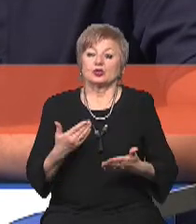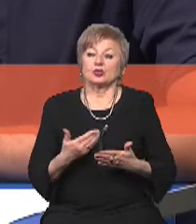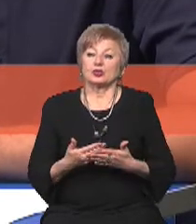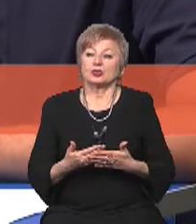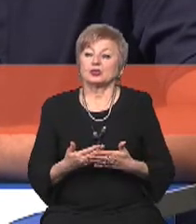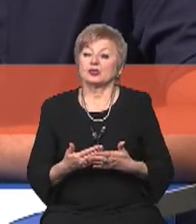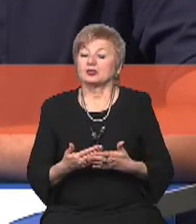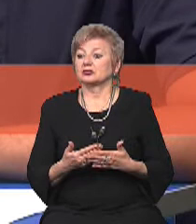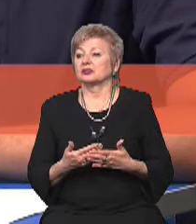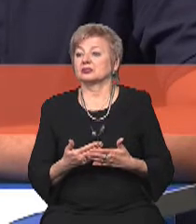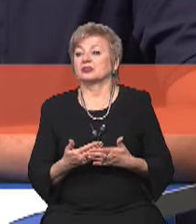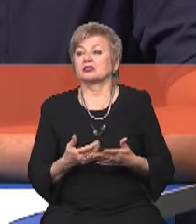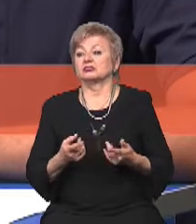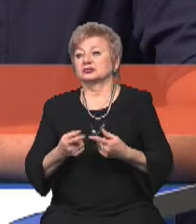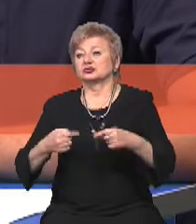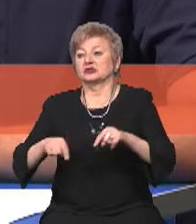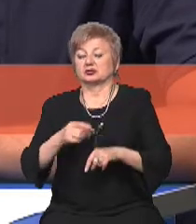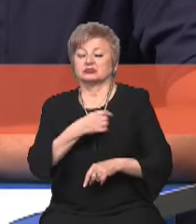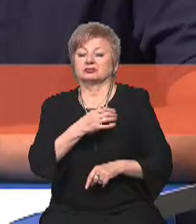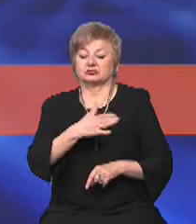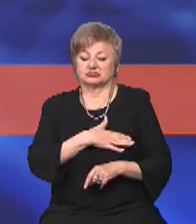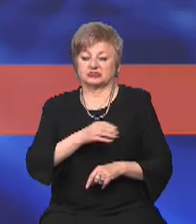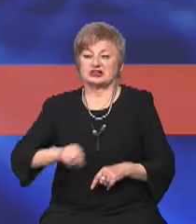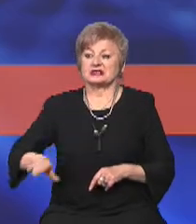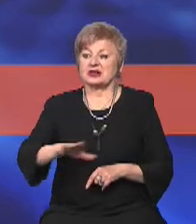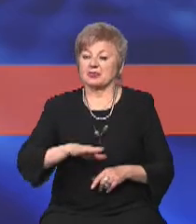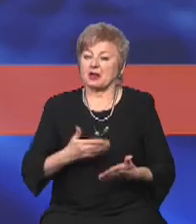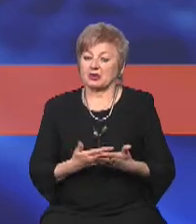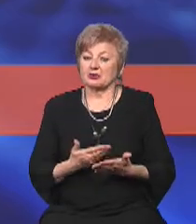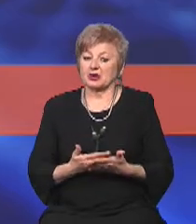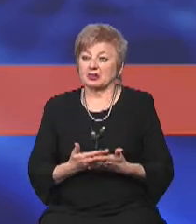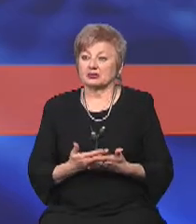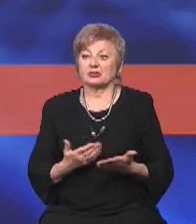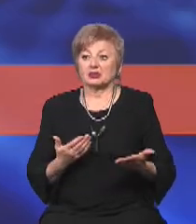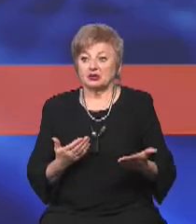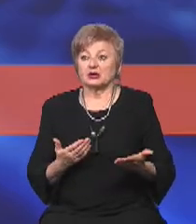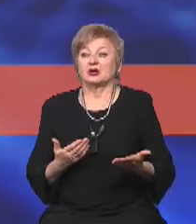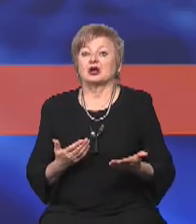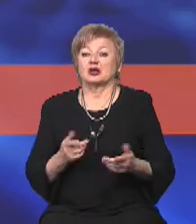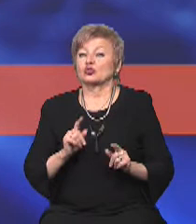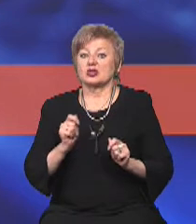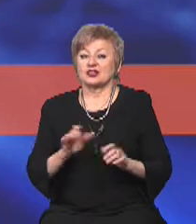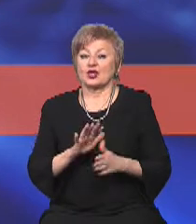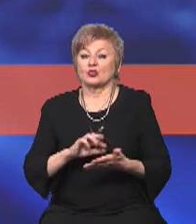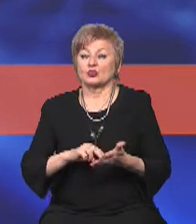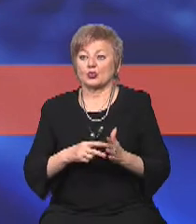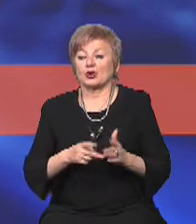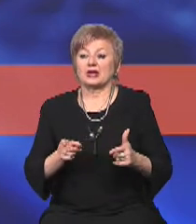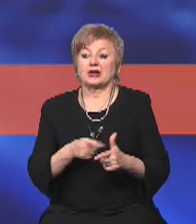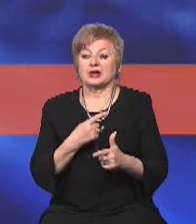не належить громаді, вона в приватній власності, а люди не знають про це і тому подають проєкти.